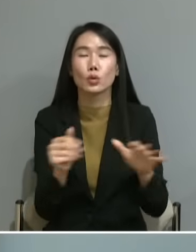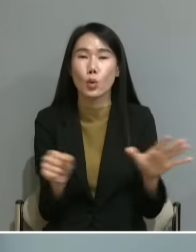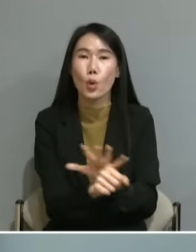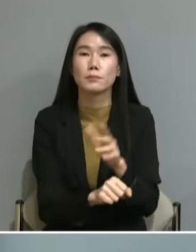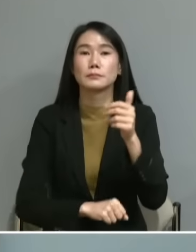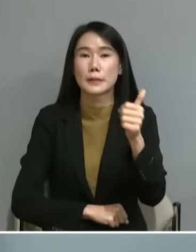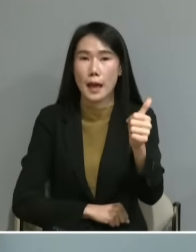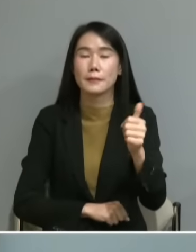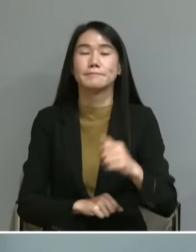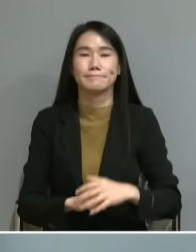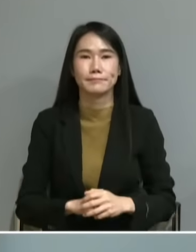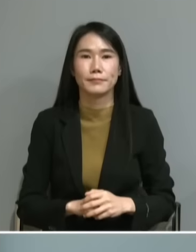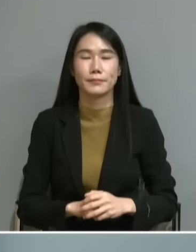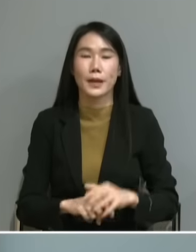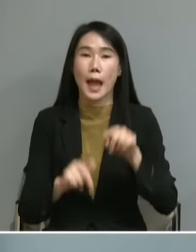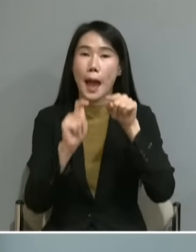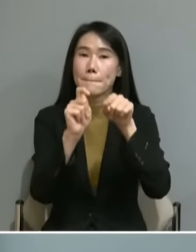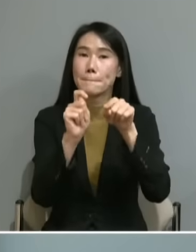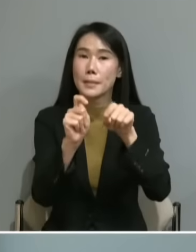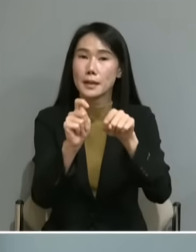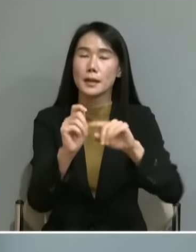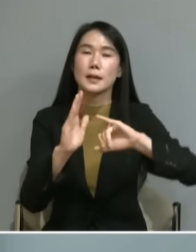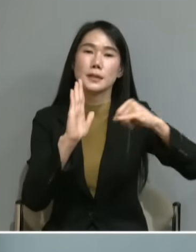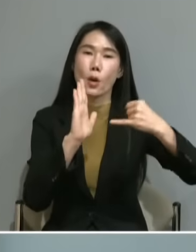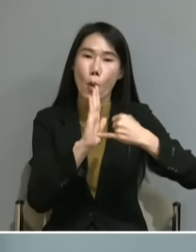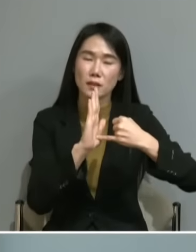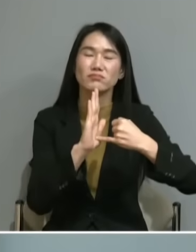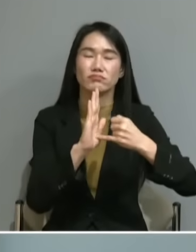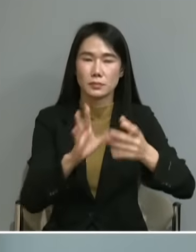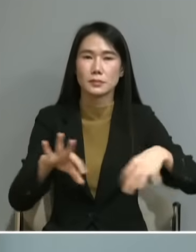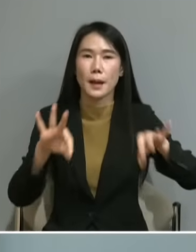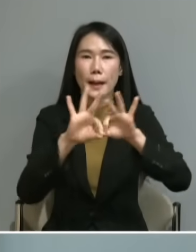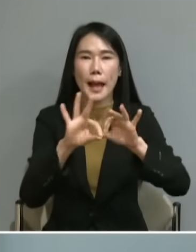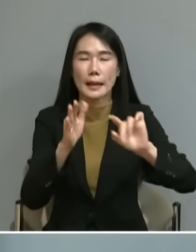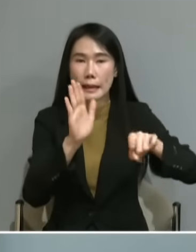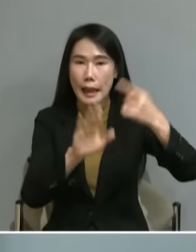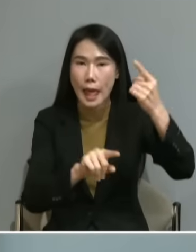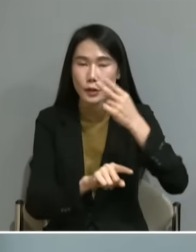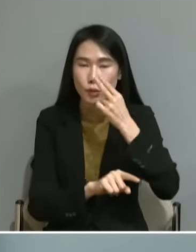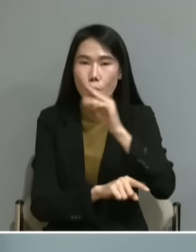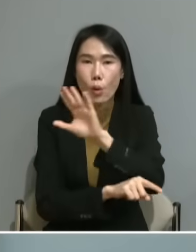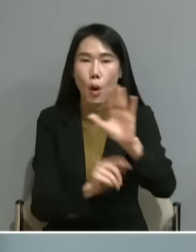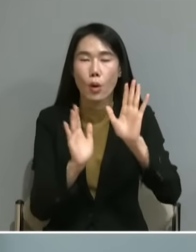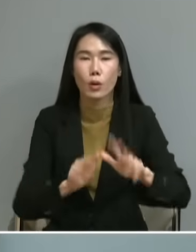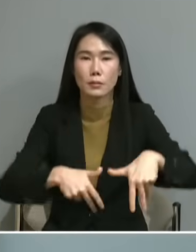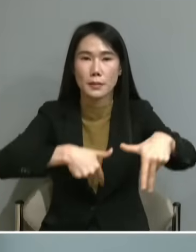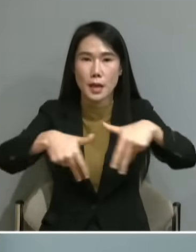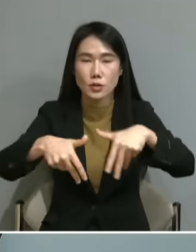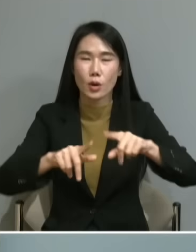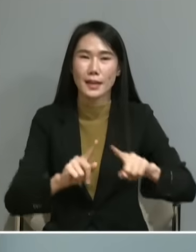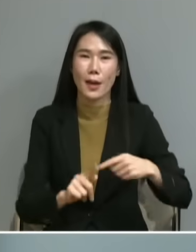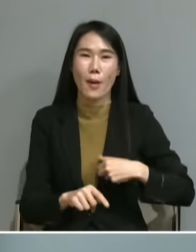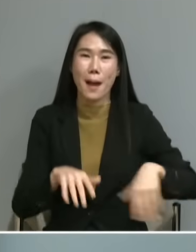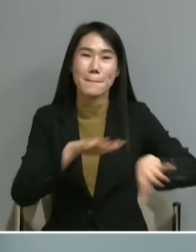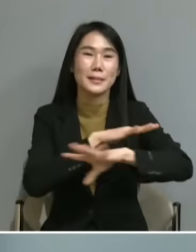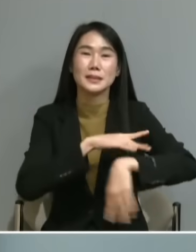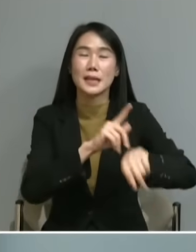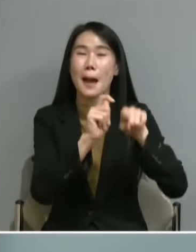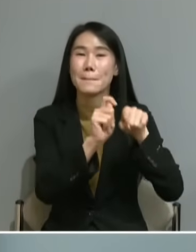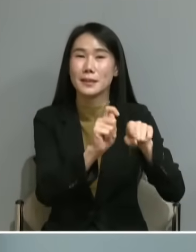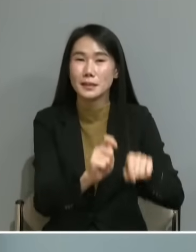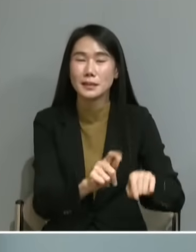วนนะครับระดับอำเภอระดับจังหวัดจึงเป็นตัวเลือกแรกนะครับในระดับพื้นที่ก็คือ